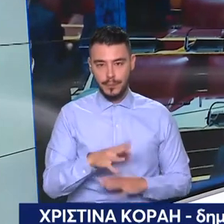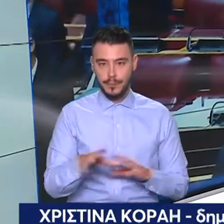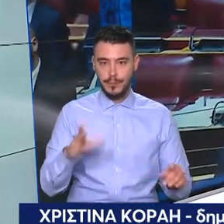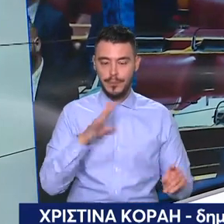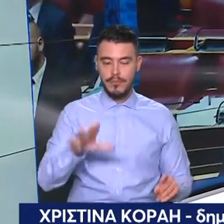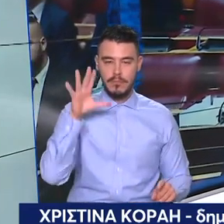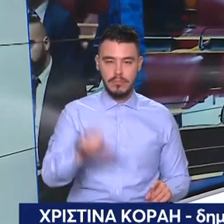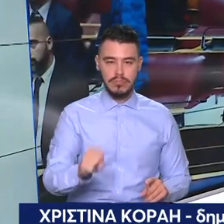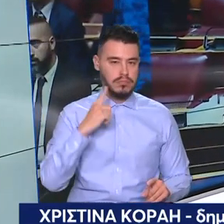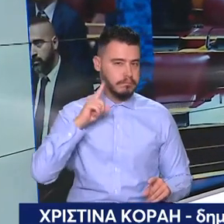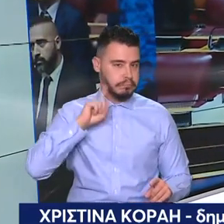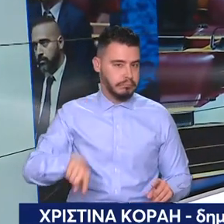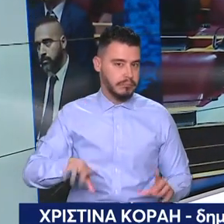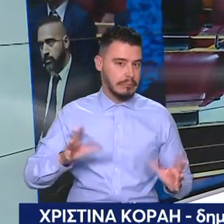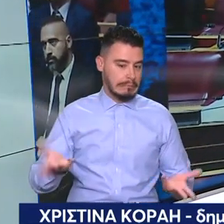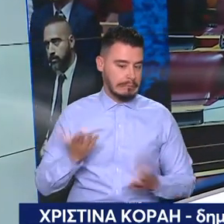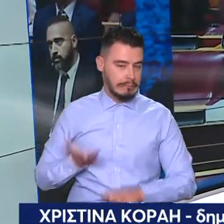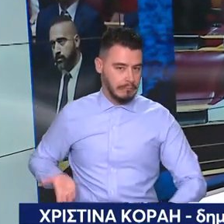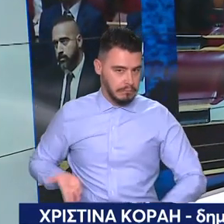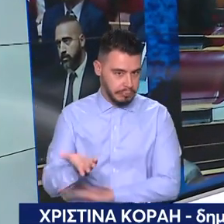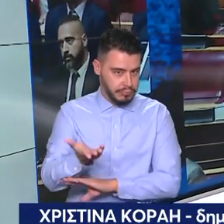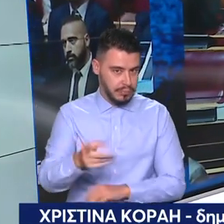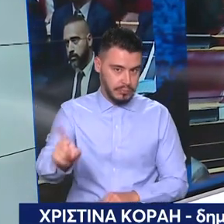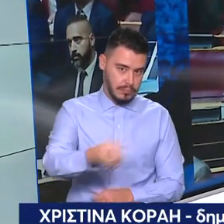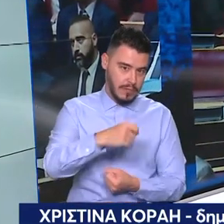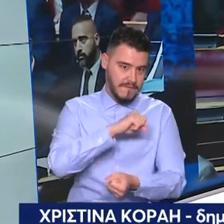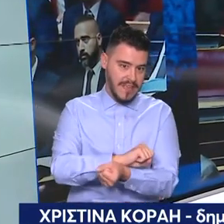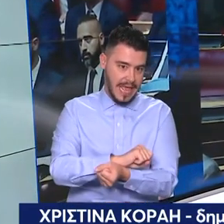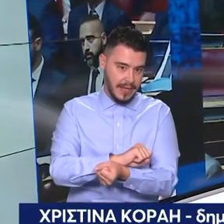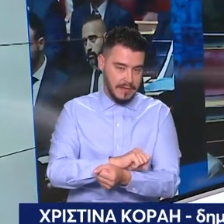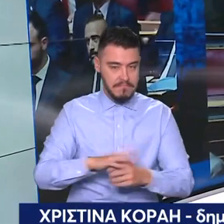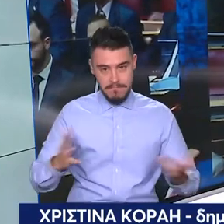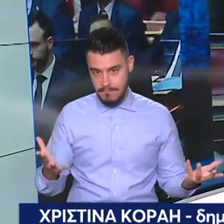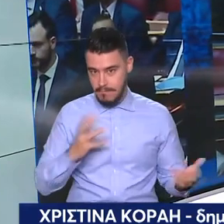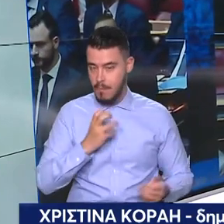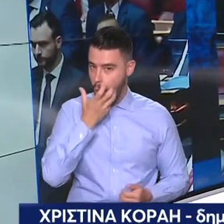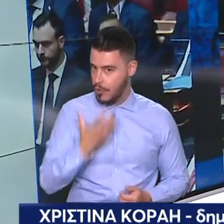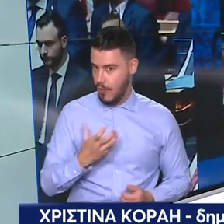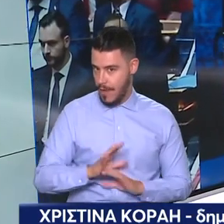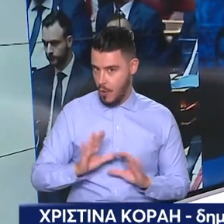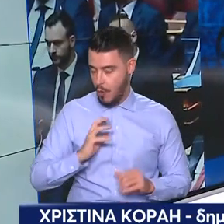να συλληφθούν, να φυλακιστούν κλπ. Όπως αναφέρει το Σύνταγμα, πολύ σοβαρή εξέλιξη,